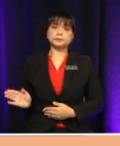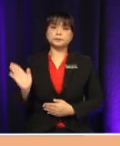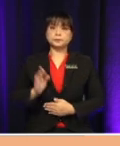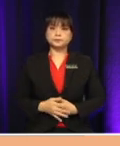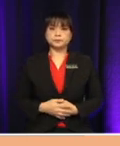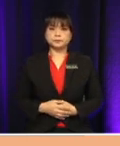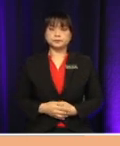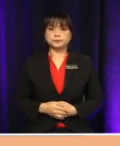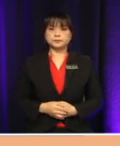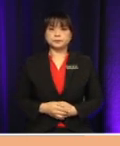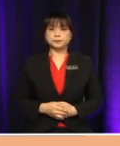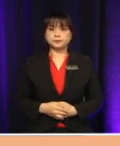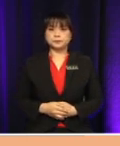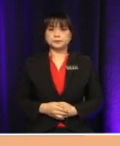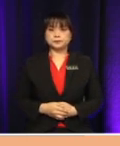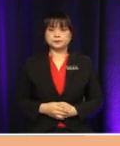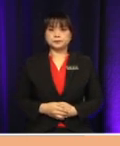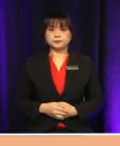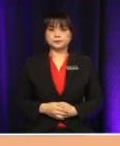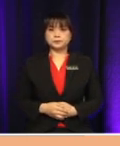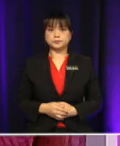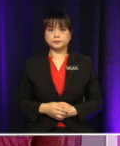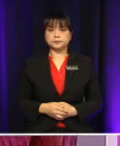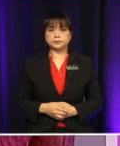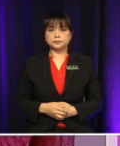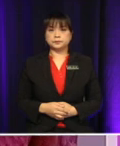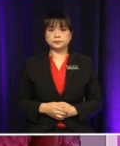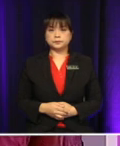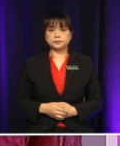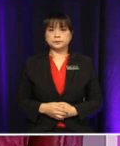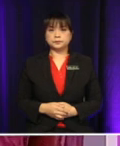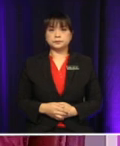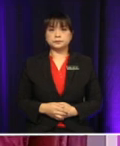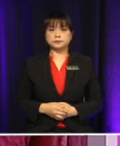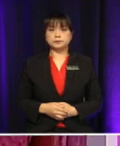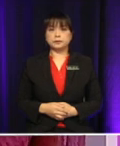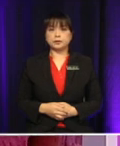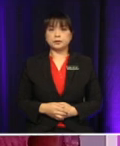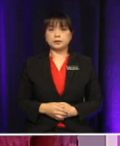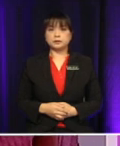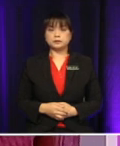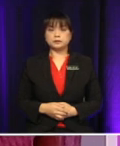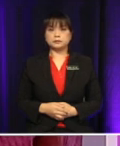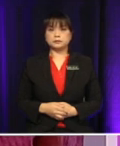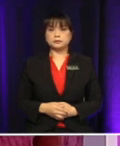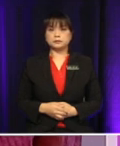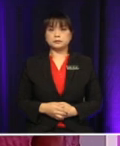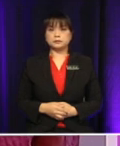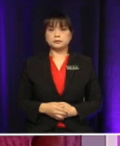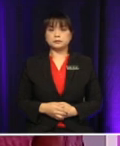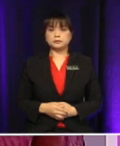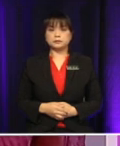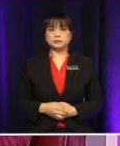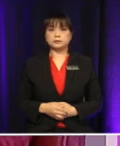tiga zoom di nombo 21 Sob bilangan dia telah bertambah tapi advice teacher teacher ingin